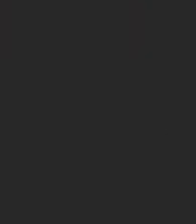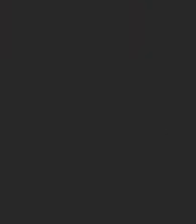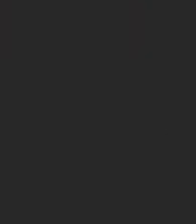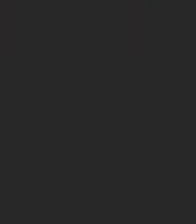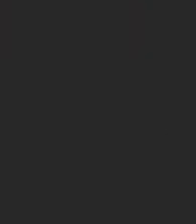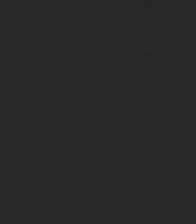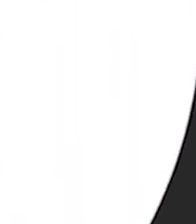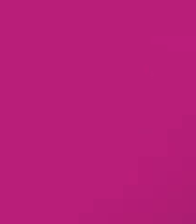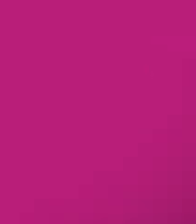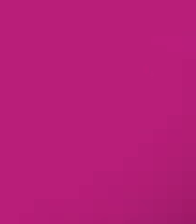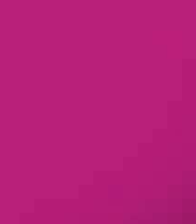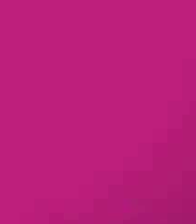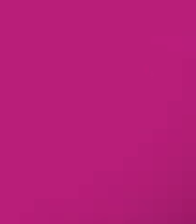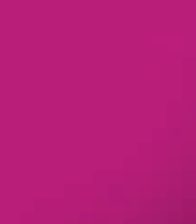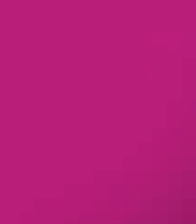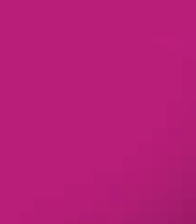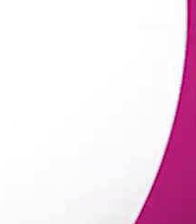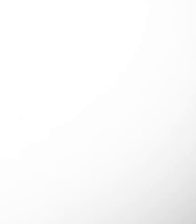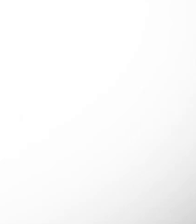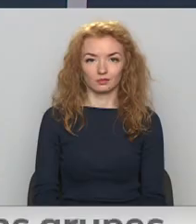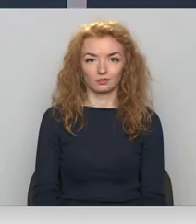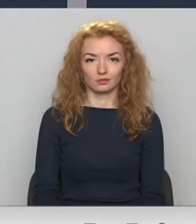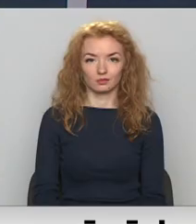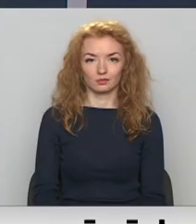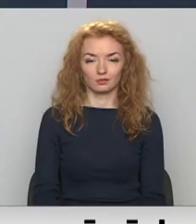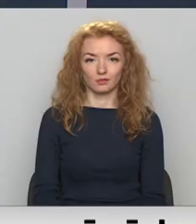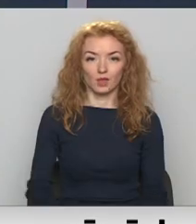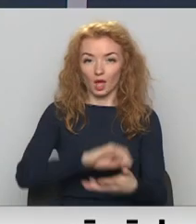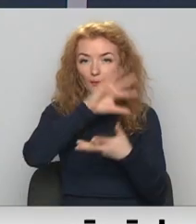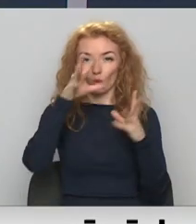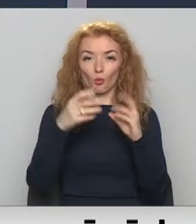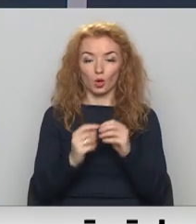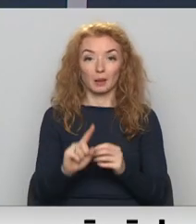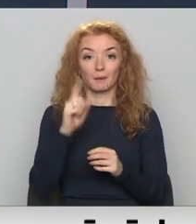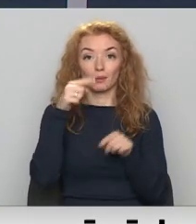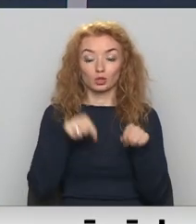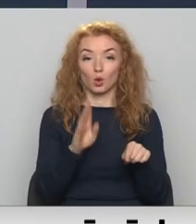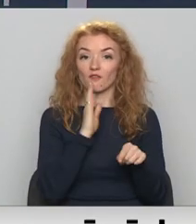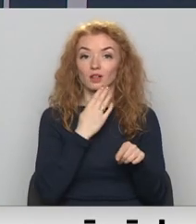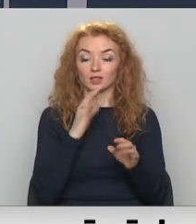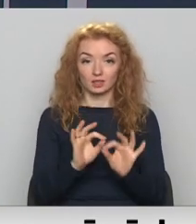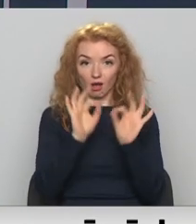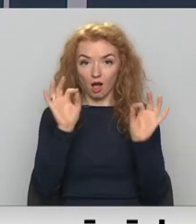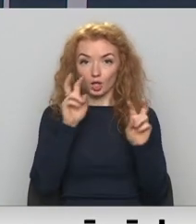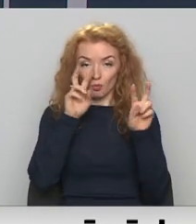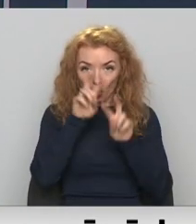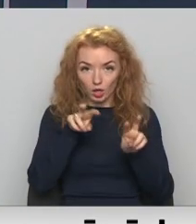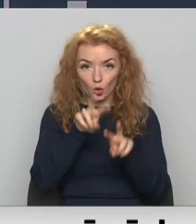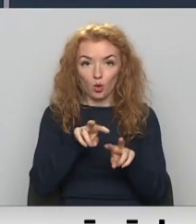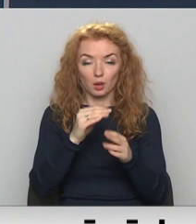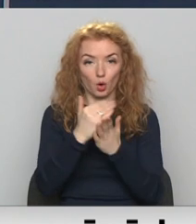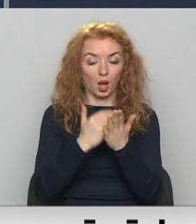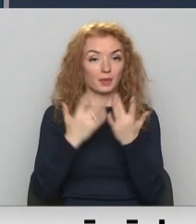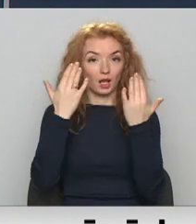Re! Viss ēters ir te! Apkopoti pirmie šovasar sāktās monitoringa programmas